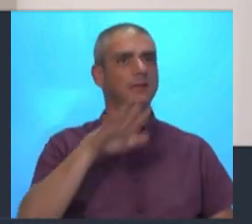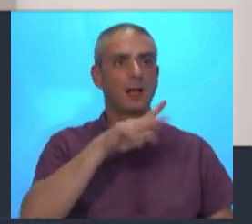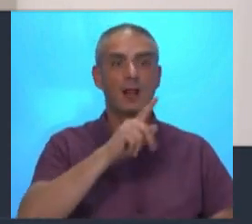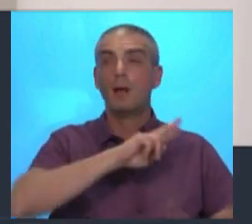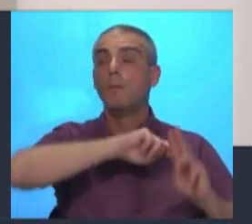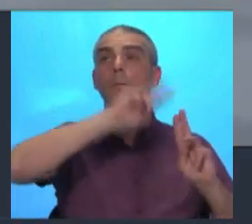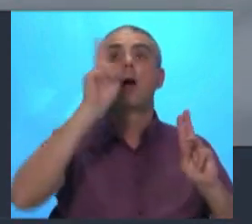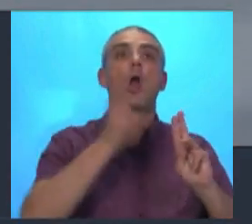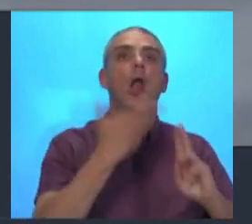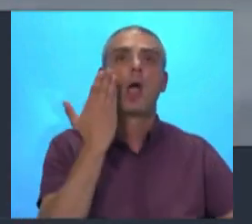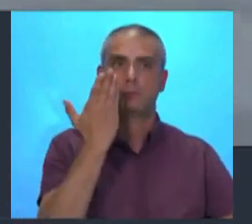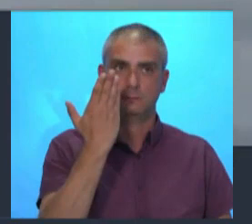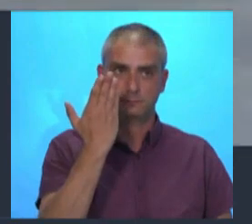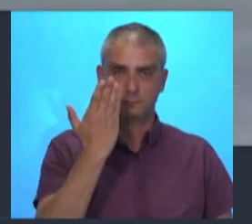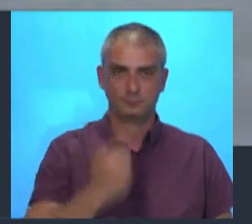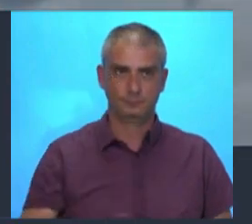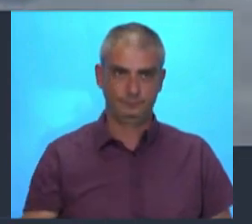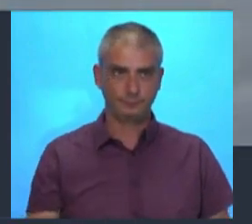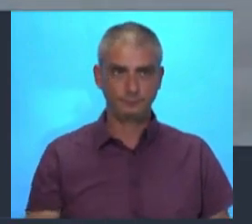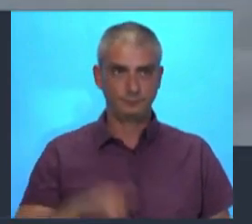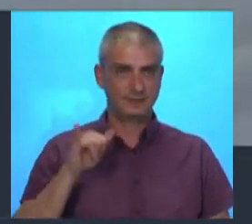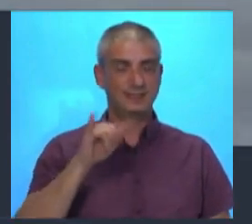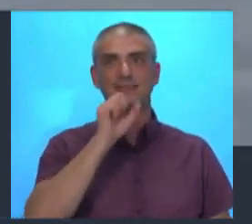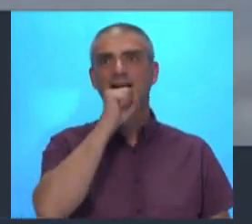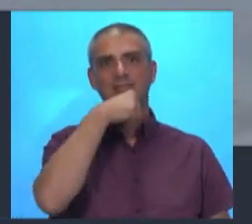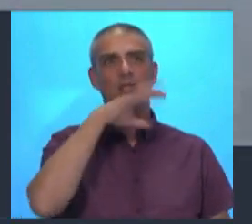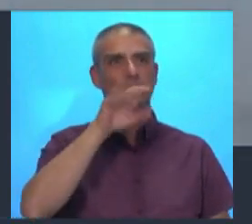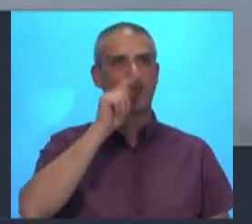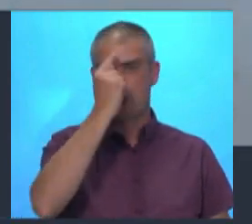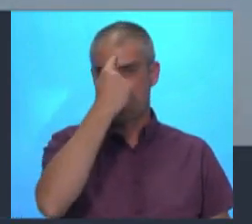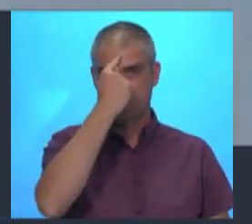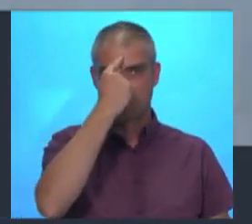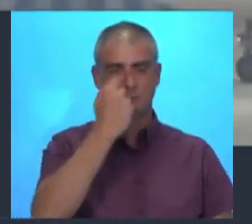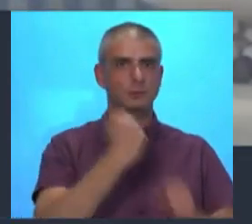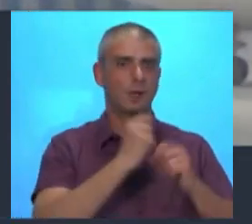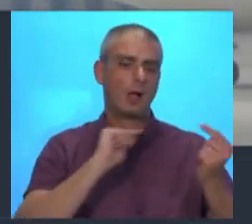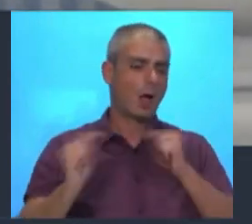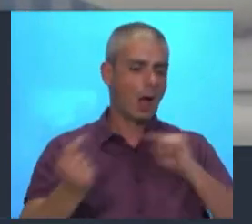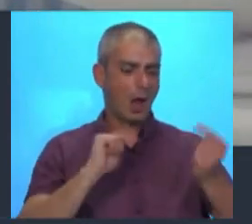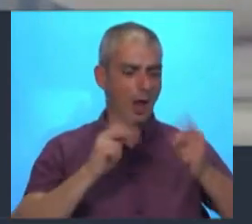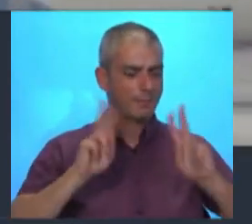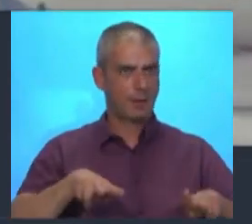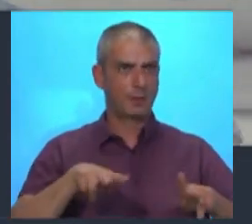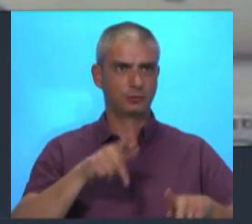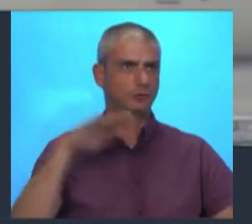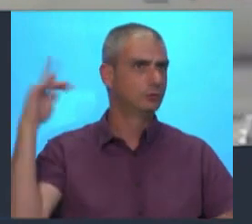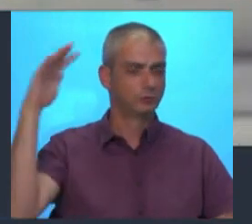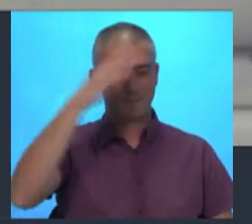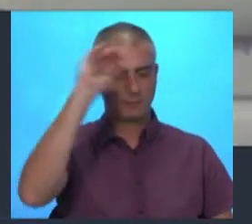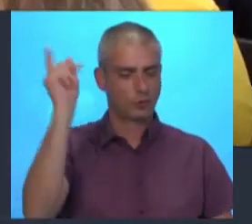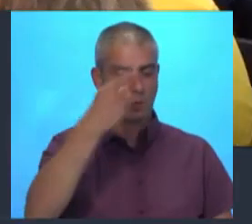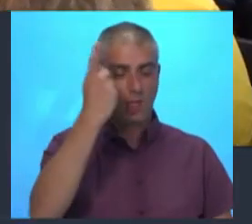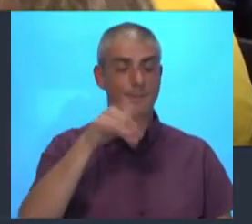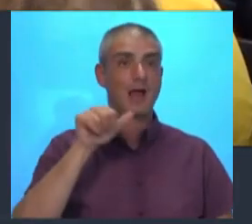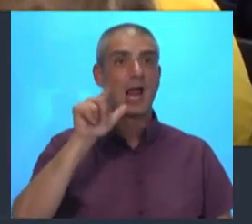בתעשיות העולמיות. הטיסה ההיסטורית של אייר אינדיה הולידה מלחמה של ממש בשמיים של כולנו. אל על